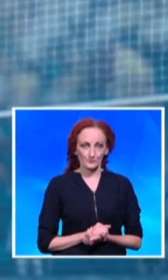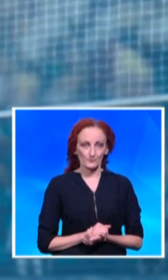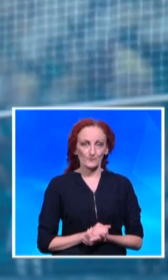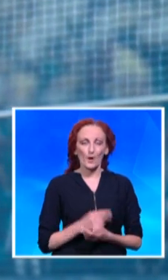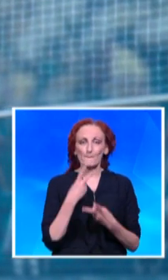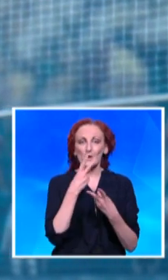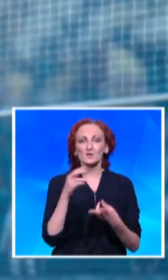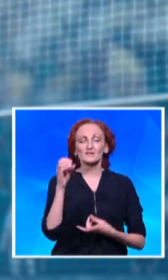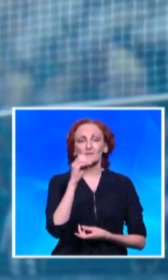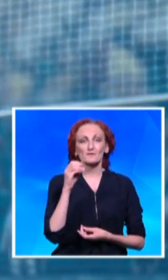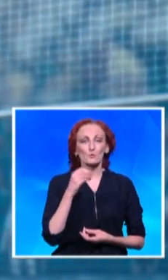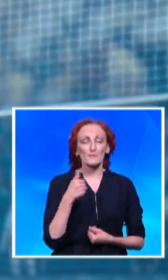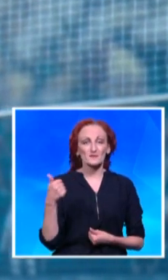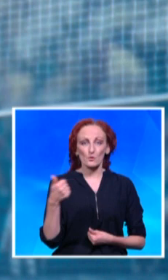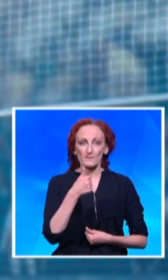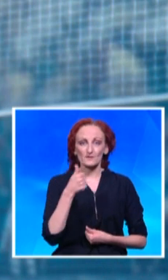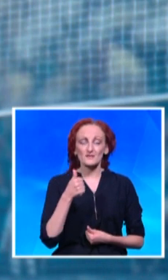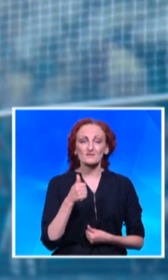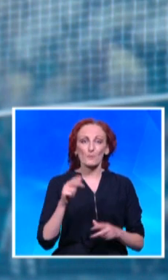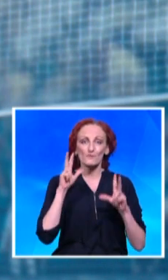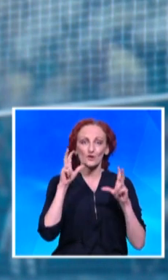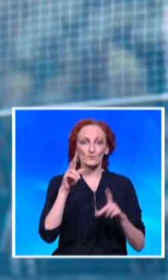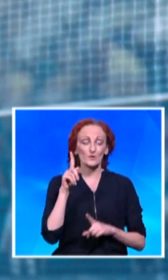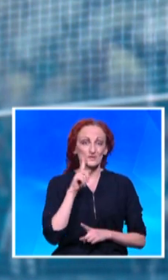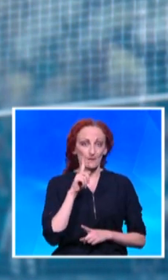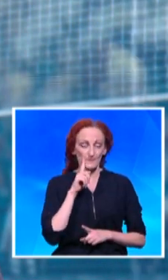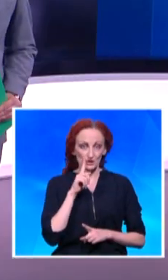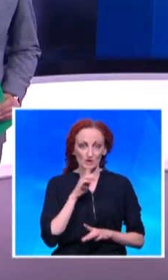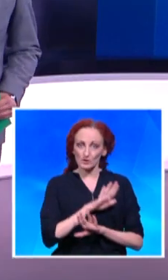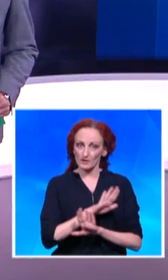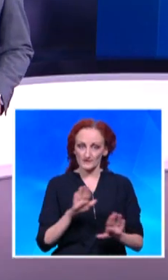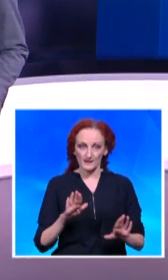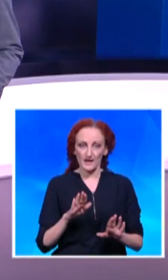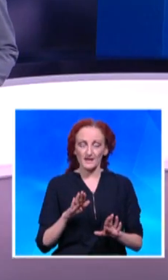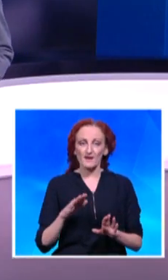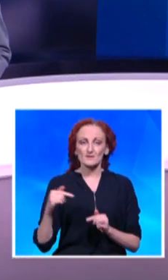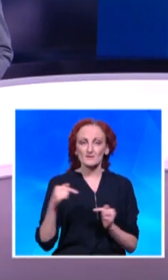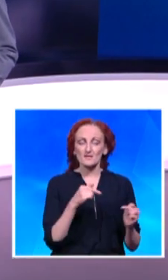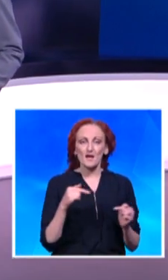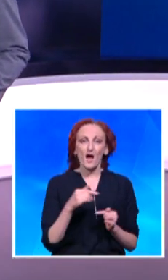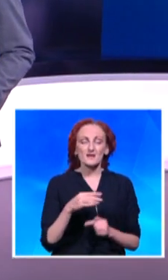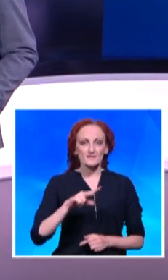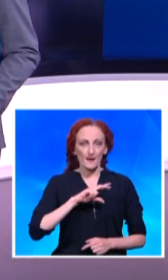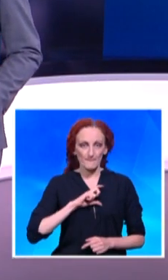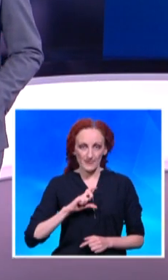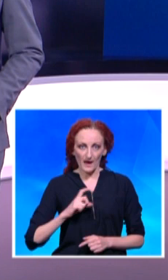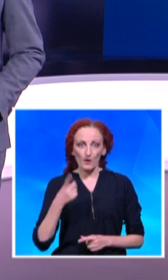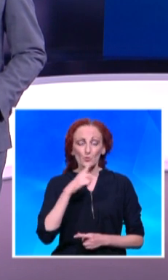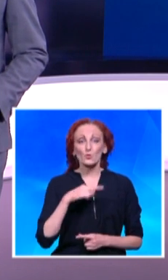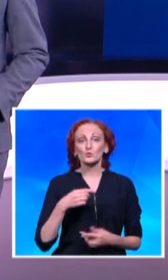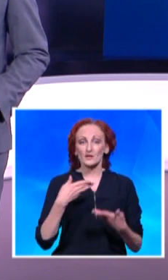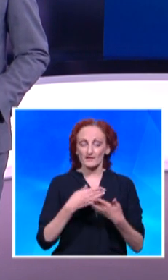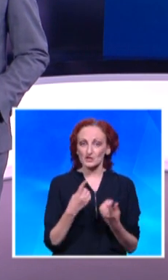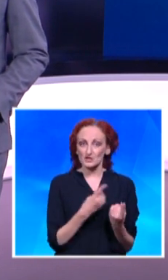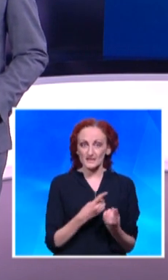Поглед и към Европейското първенство по волейбол за мъже, което е в кулминацията си. В битката за трофея утре вечер излизат суперсилите